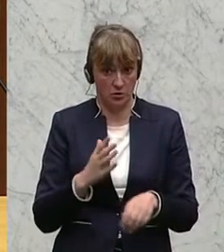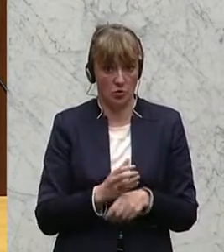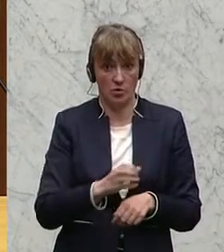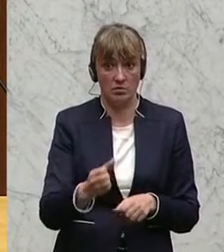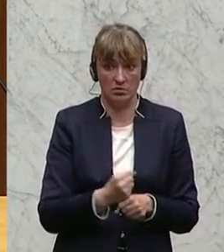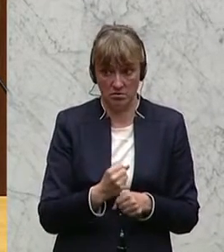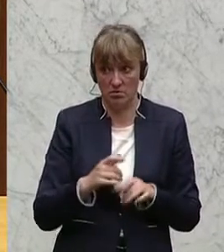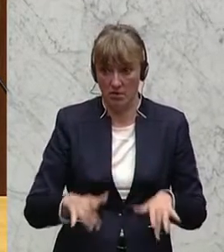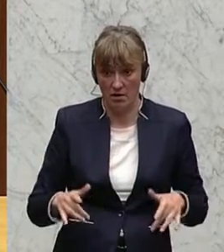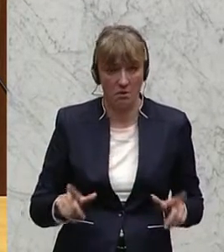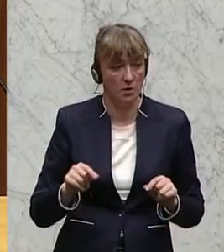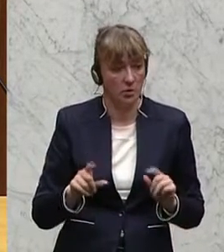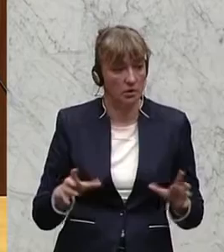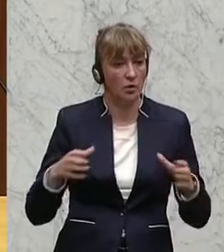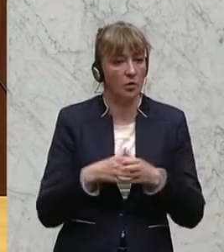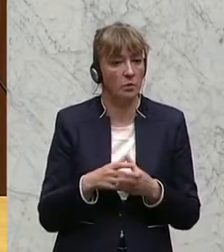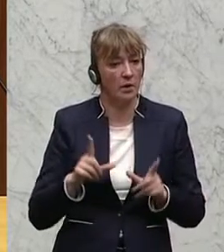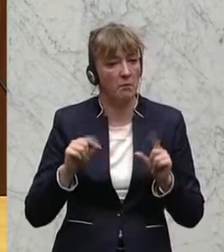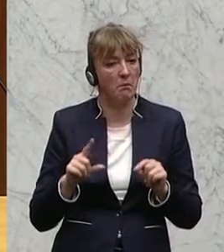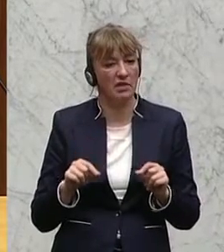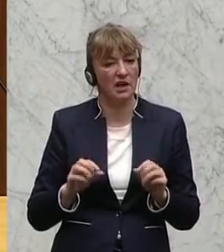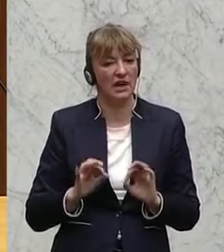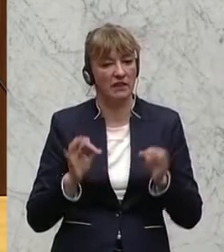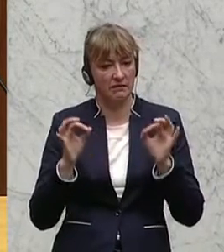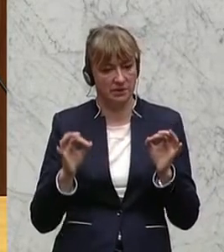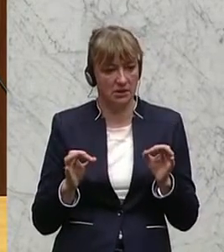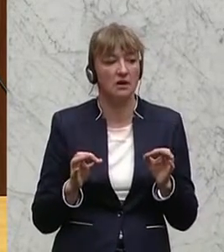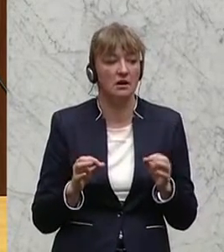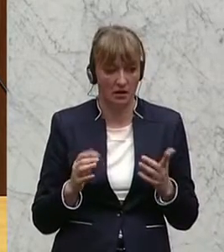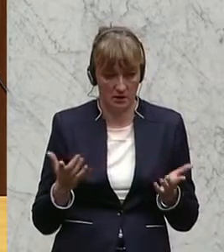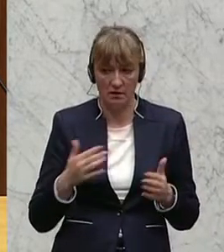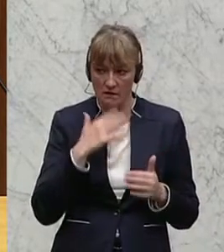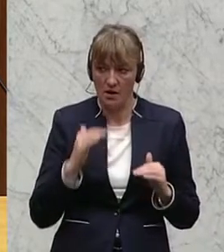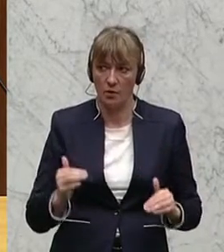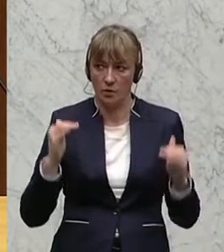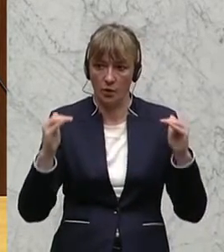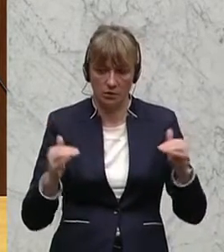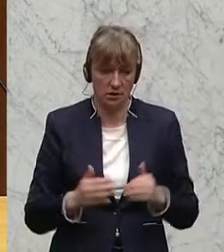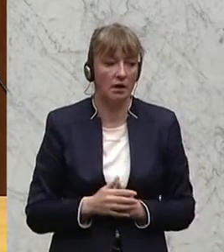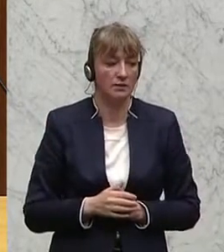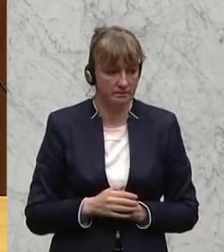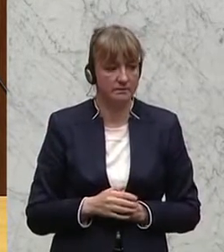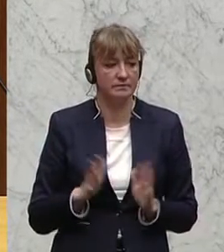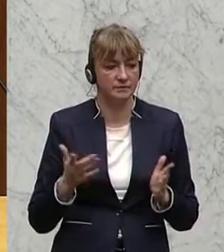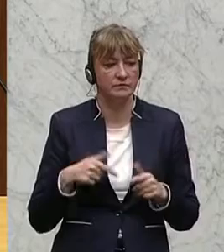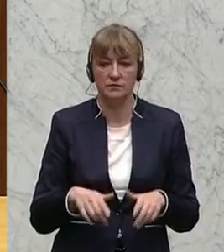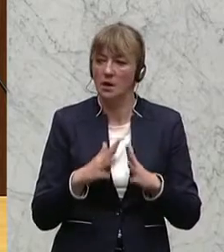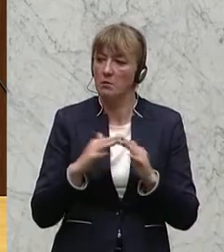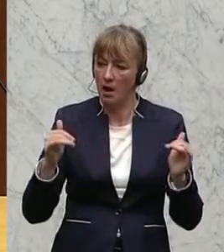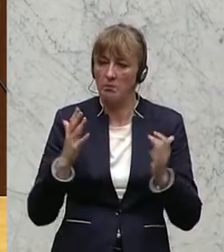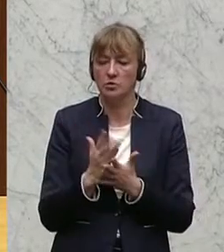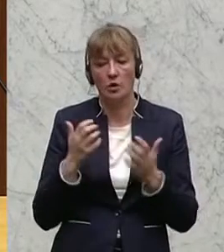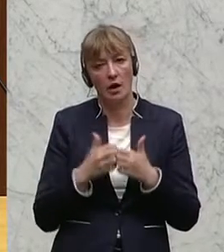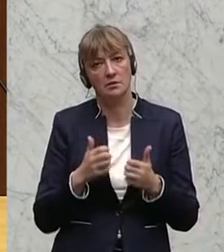arbeiten. Das heißt, die Gruppe der Minderqualifizierten ist ja wesentlich größer. Das erzählen wir hier im Parlament